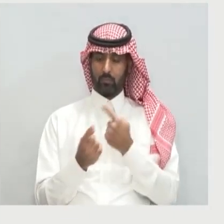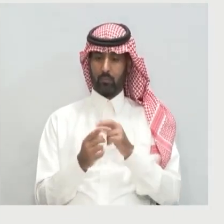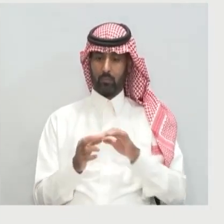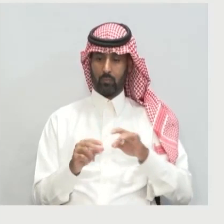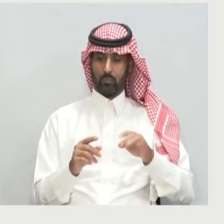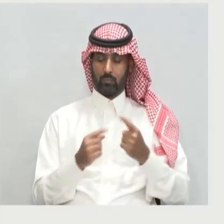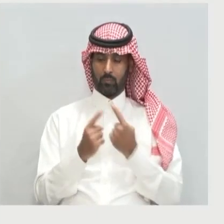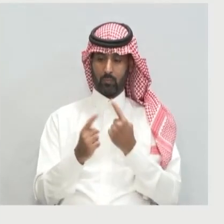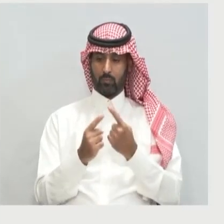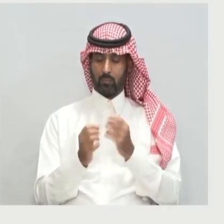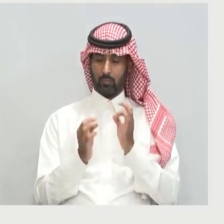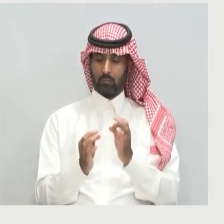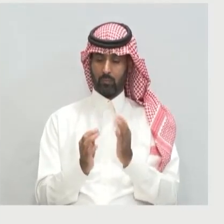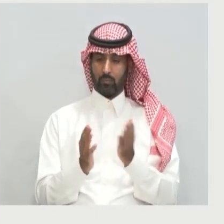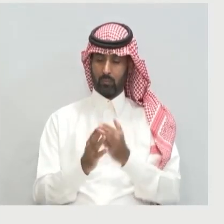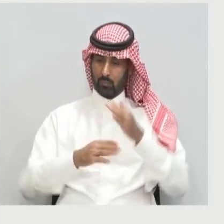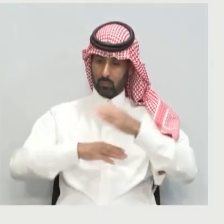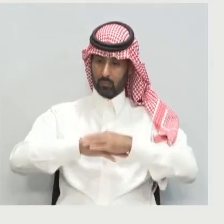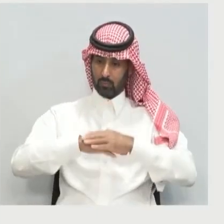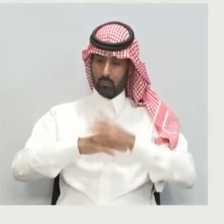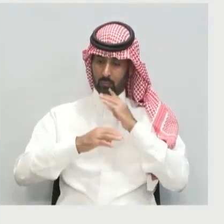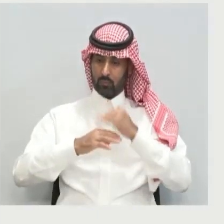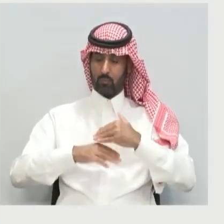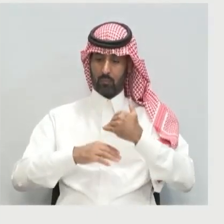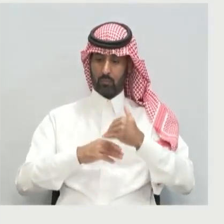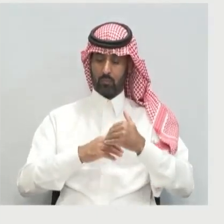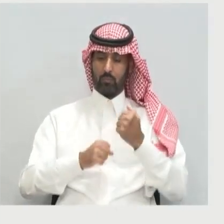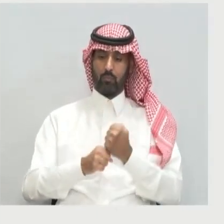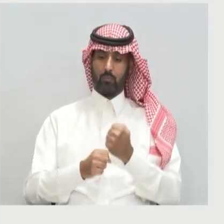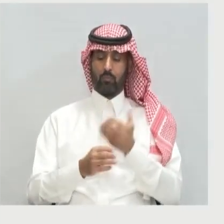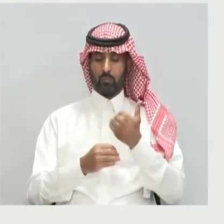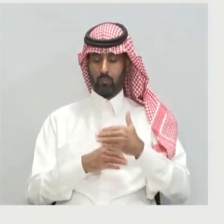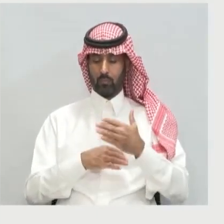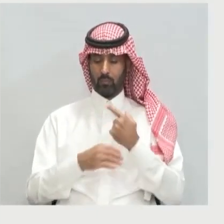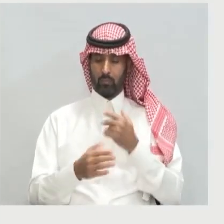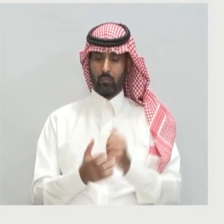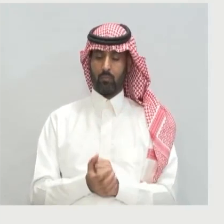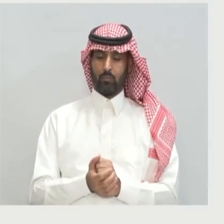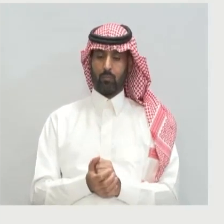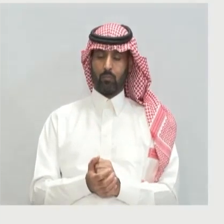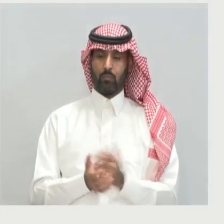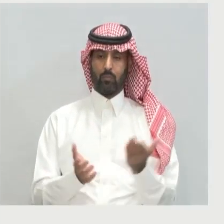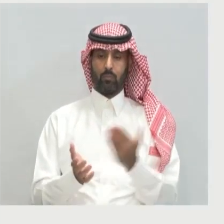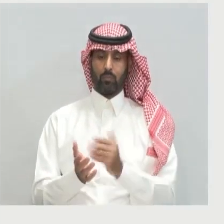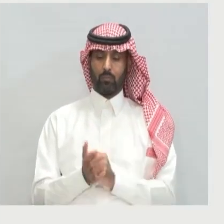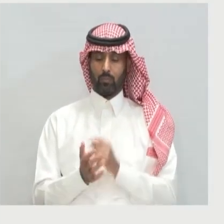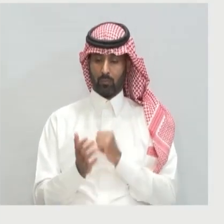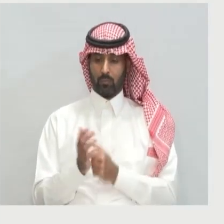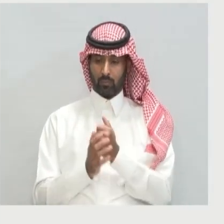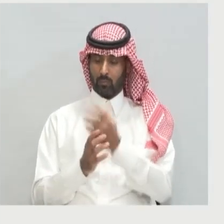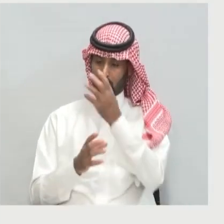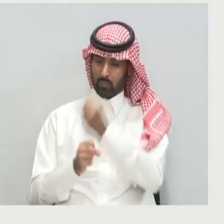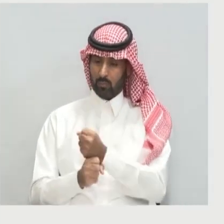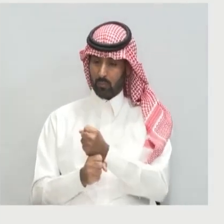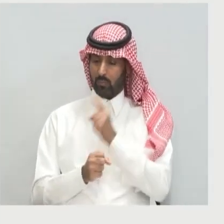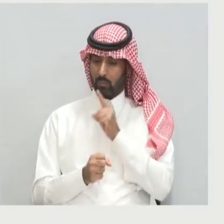الانترنت ملتزما باداب السلوك الاساسيه في استخدام الانترنت قادرا على حمايه